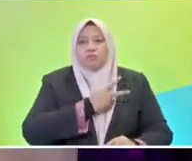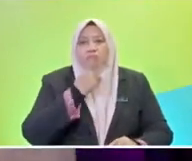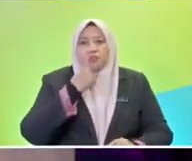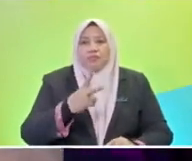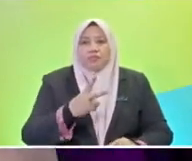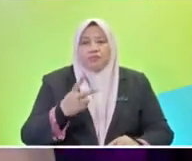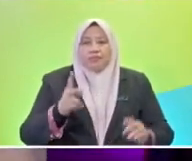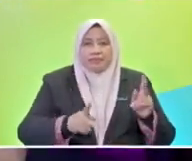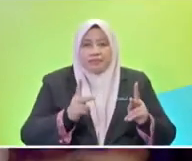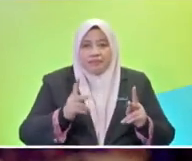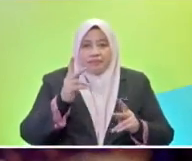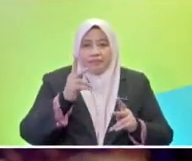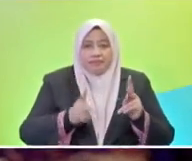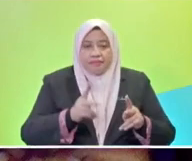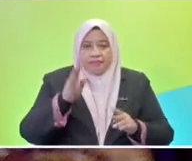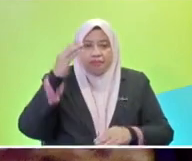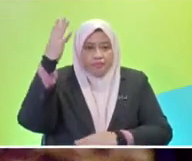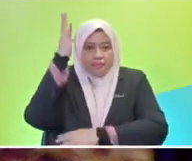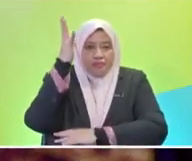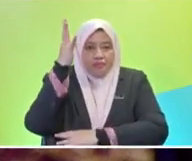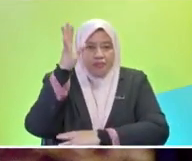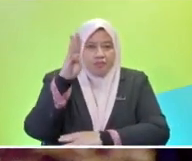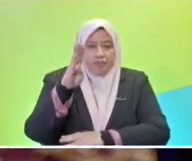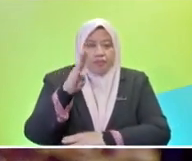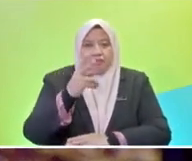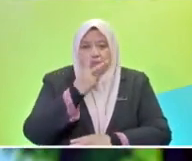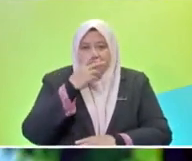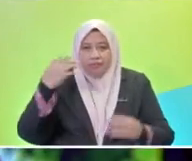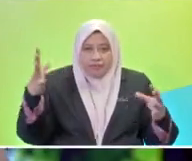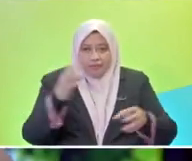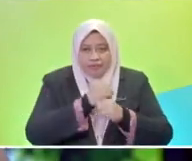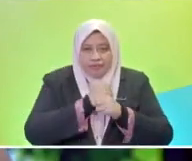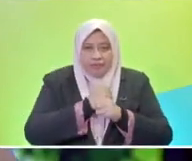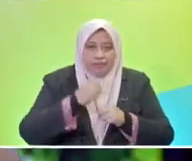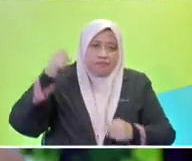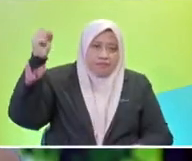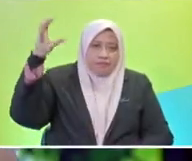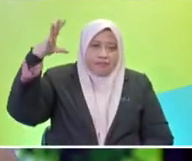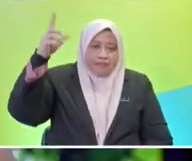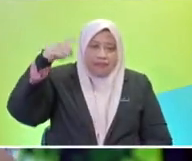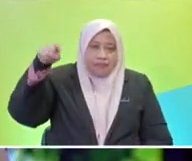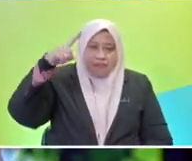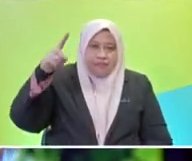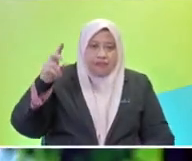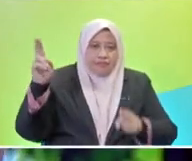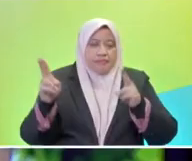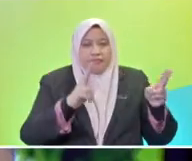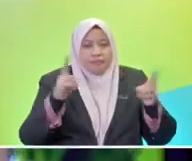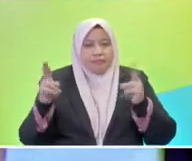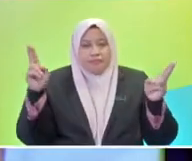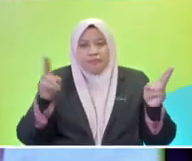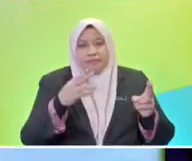saya tengok, cikgu, ini cahaya matahari dapat. Okey. Udara dia tak dapat,